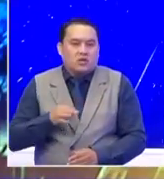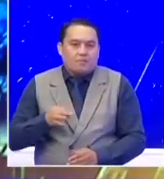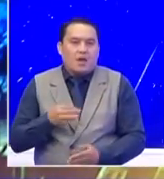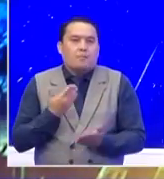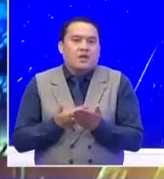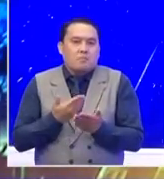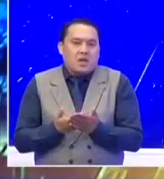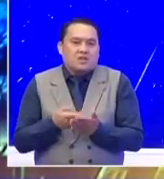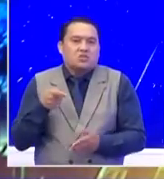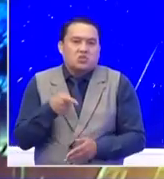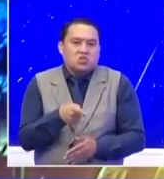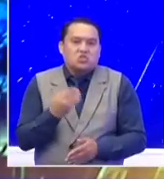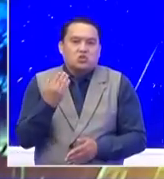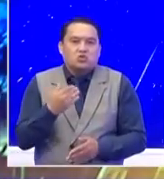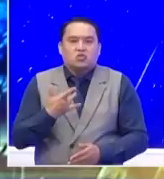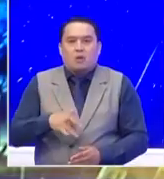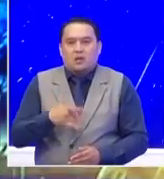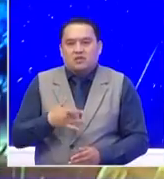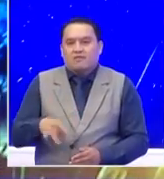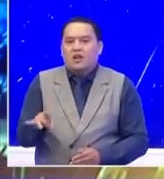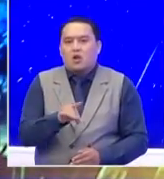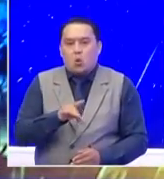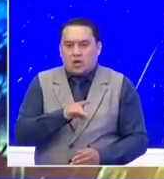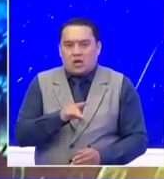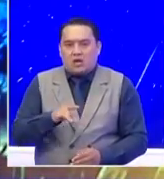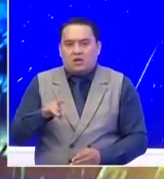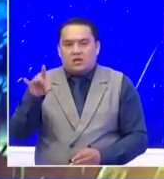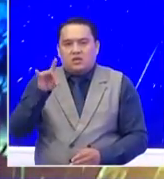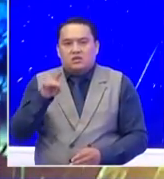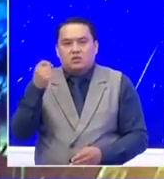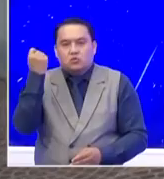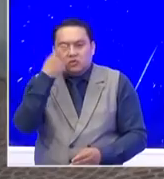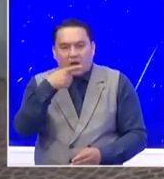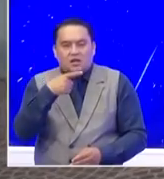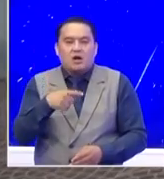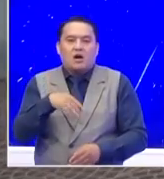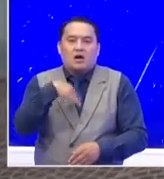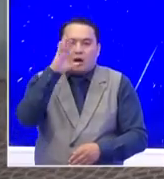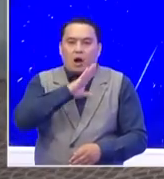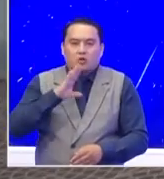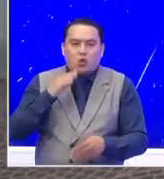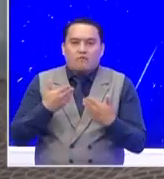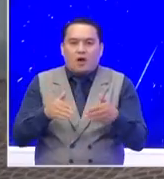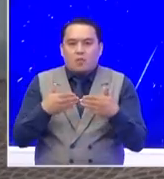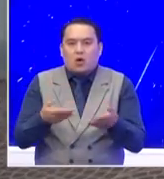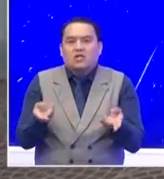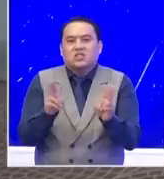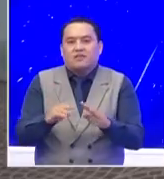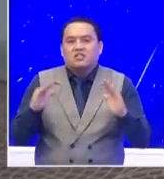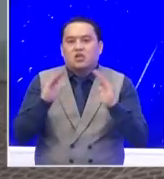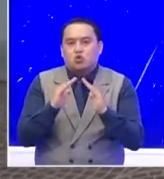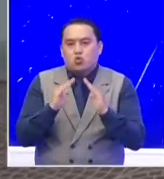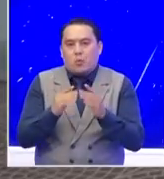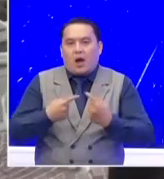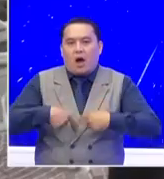области. Около 1000 из них – школьники Жамбылского района. Как известно, родители выпускников должны оставаться дома. Для